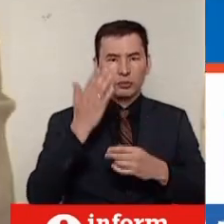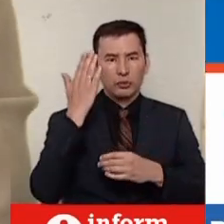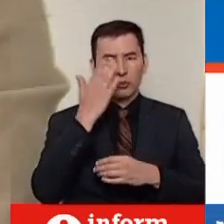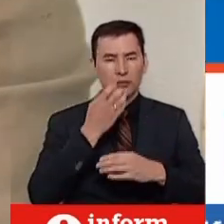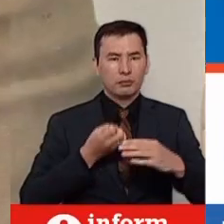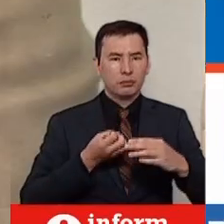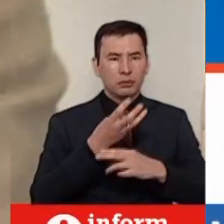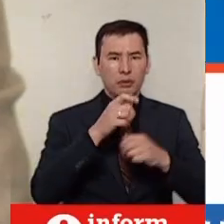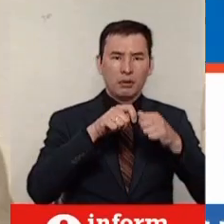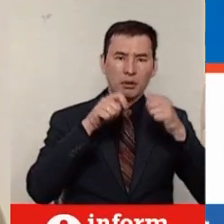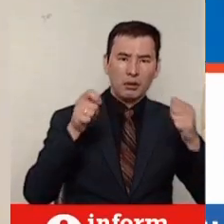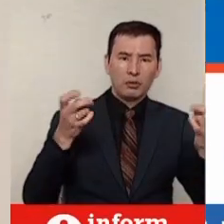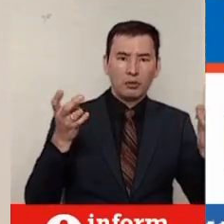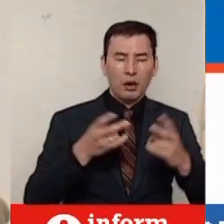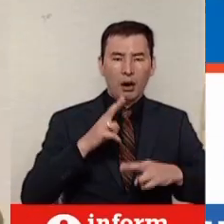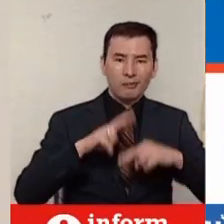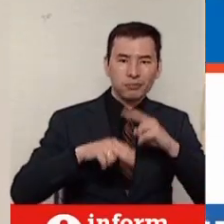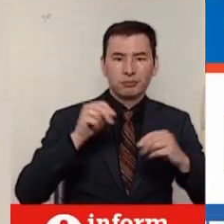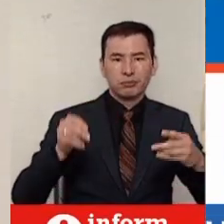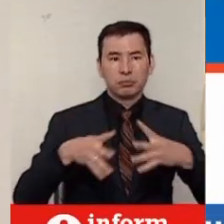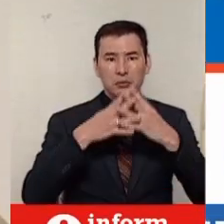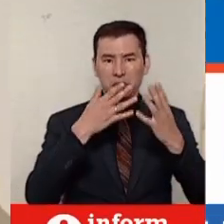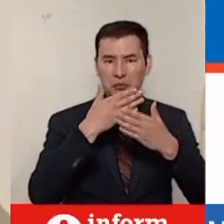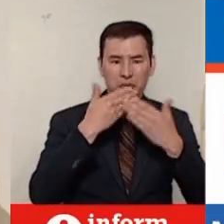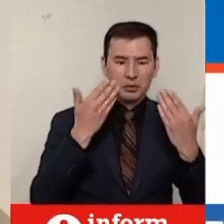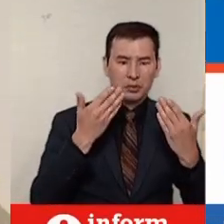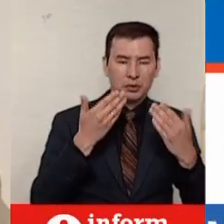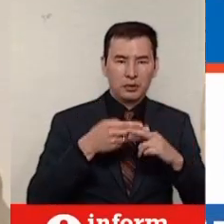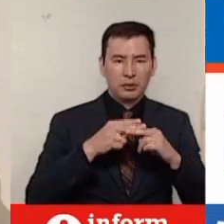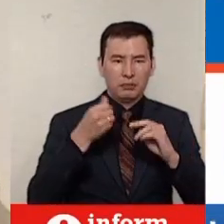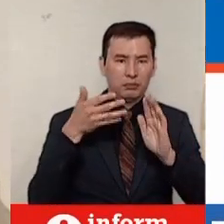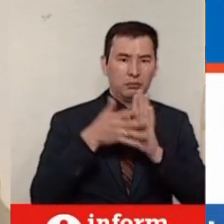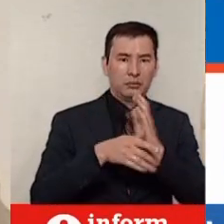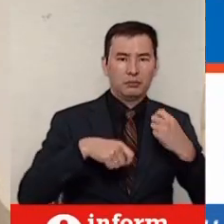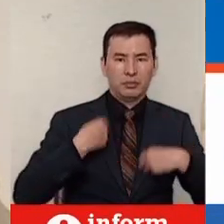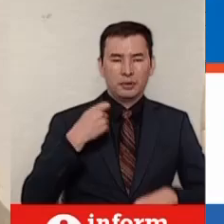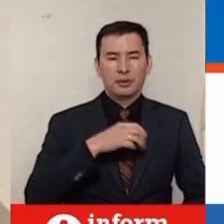қазіргі қазақ киносын қолдайтын қордың жұмысы